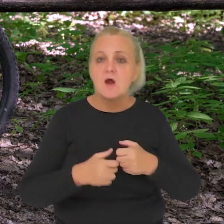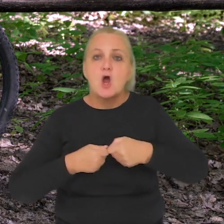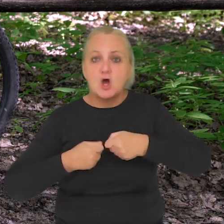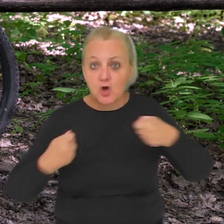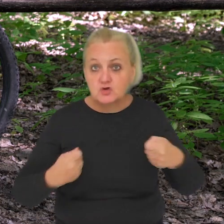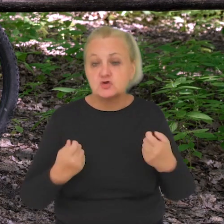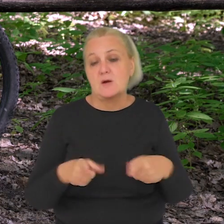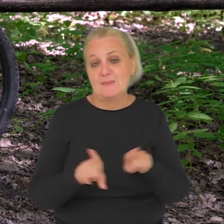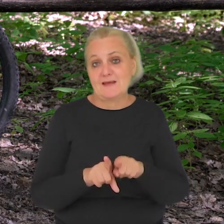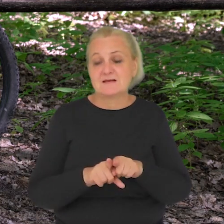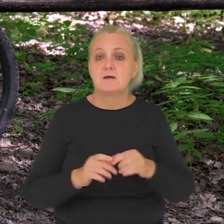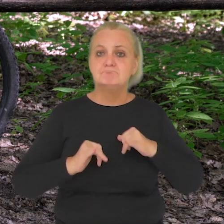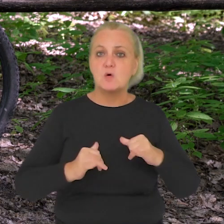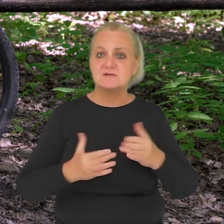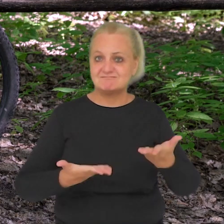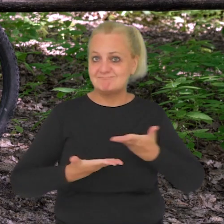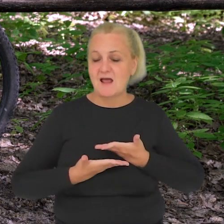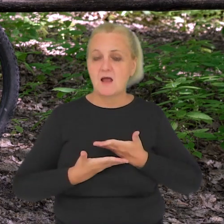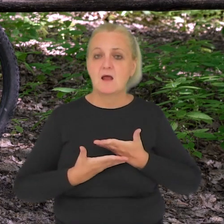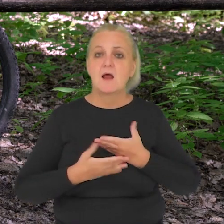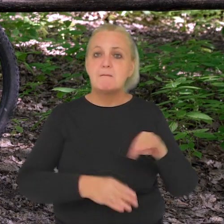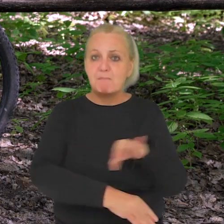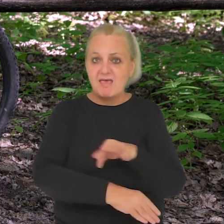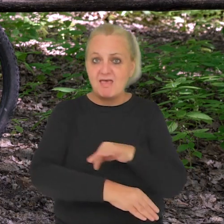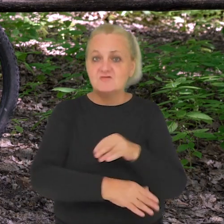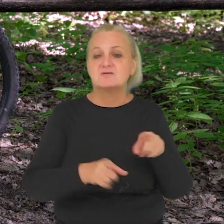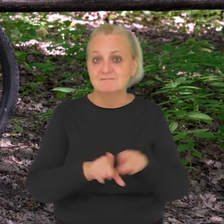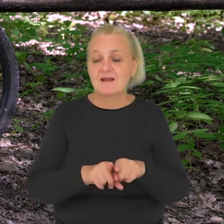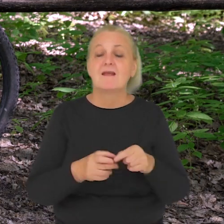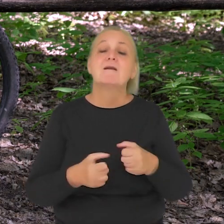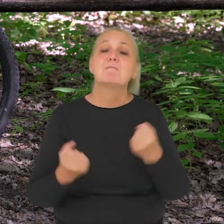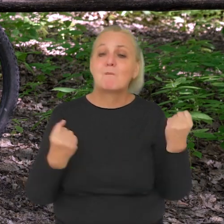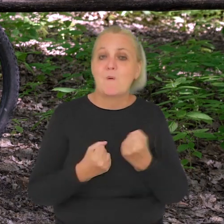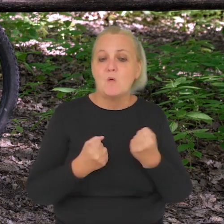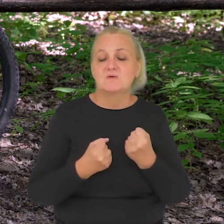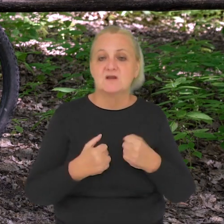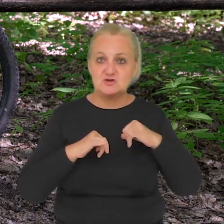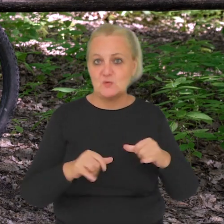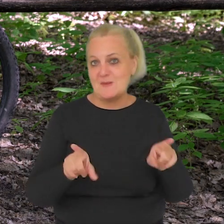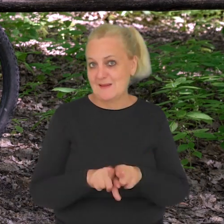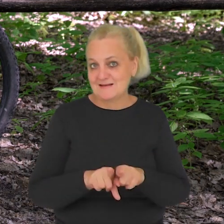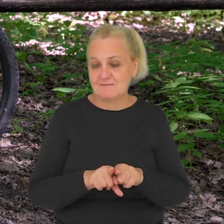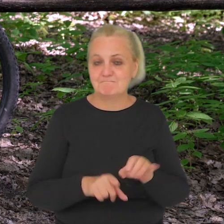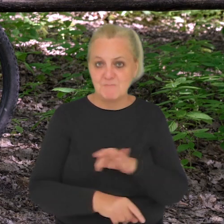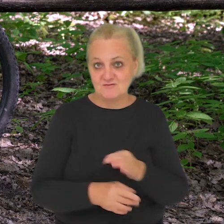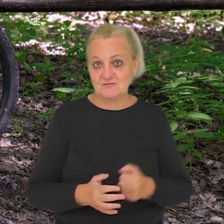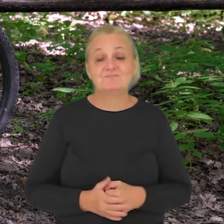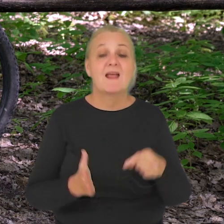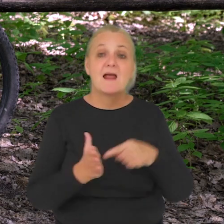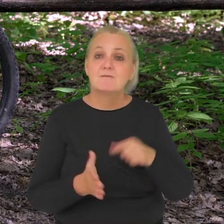ćwiczenia siłowe, rozciągające, które wzmocnią i masę mięśniową, zwiększą i wzmocnią